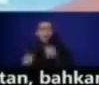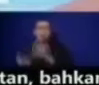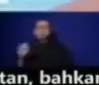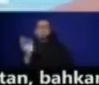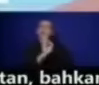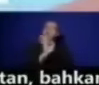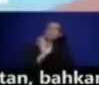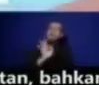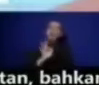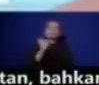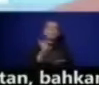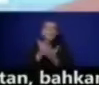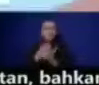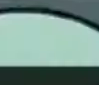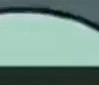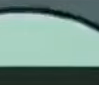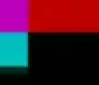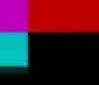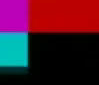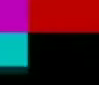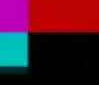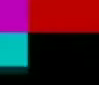itu adalah kerja keras kita semuanya.